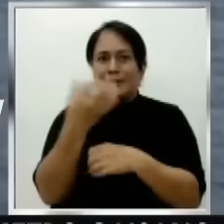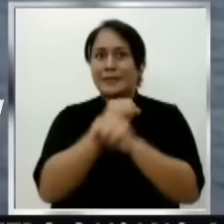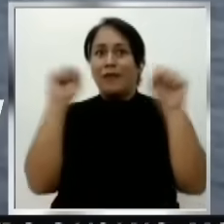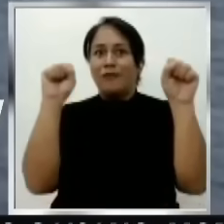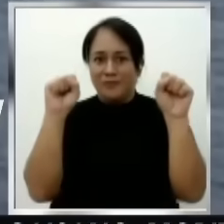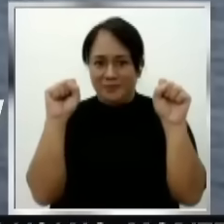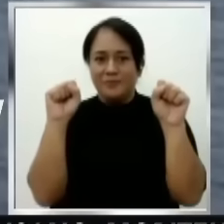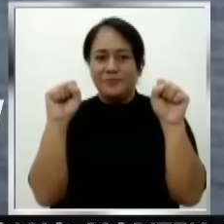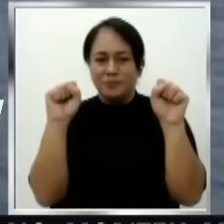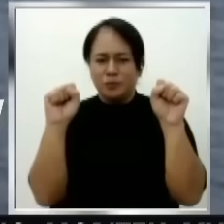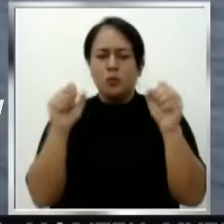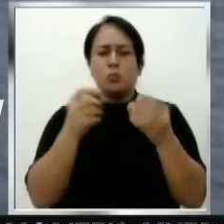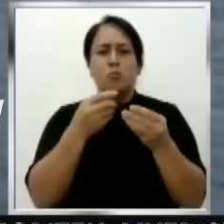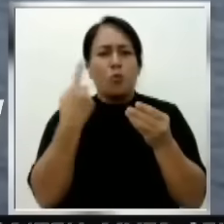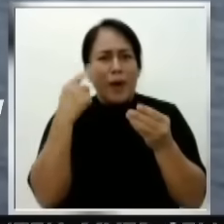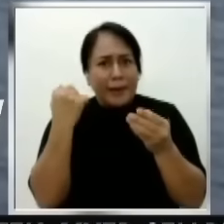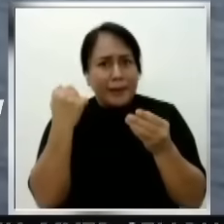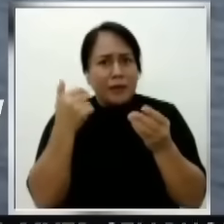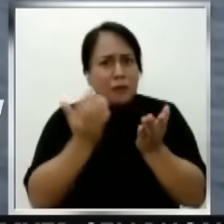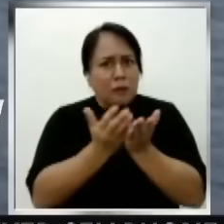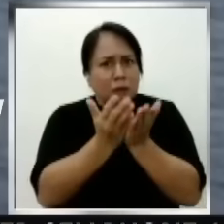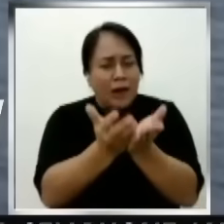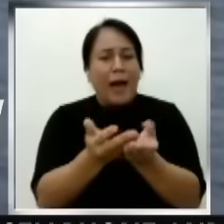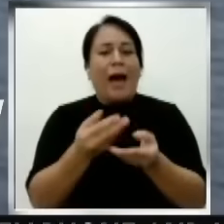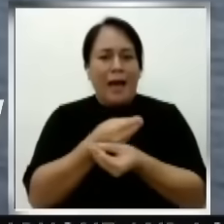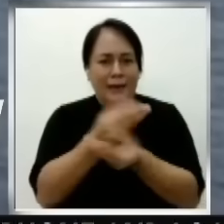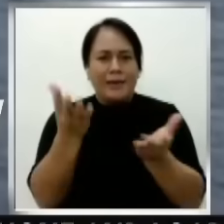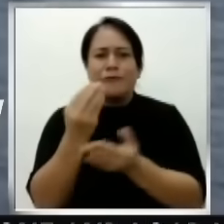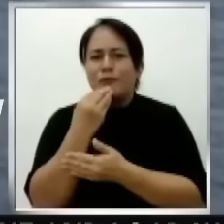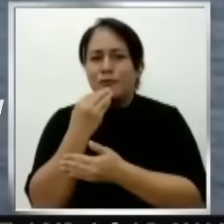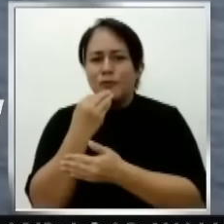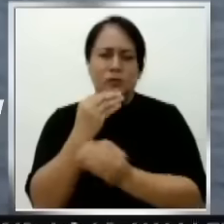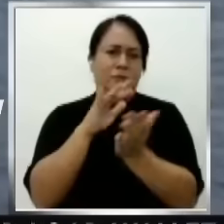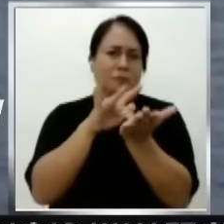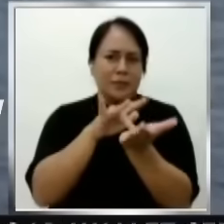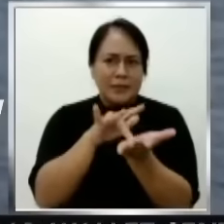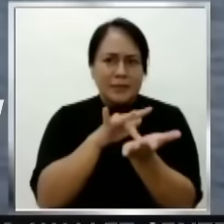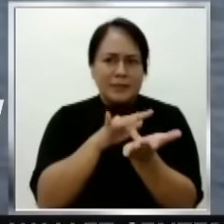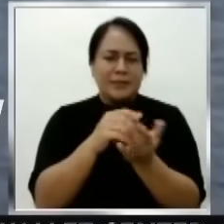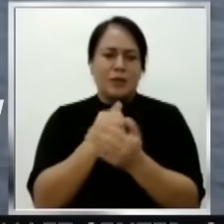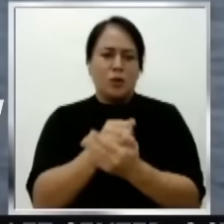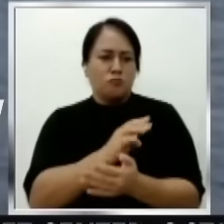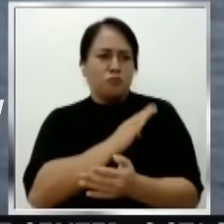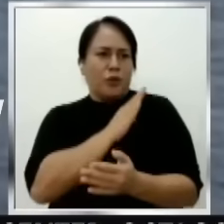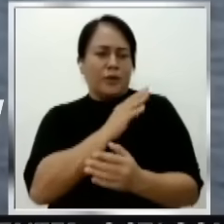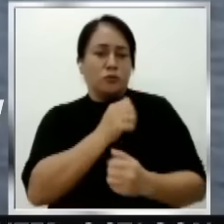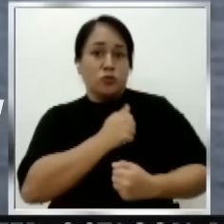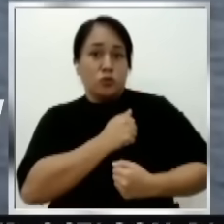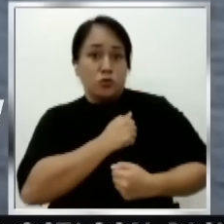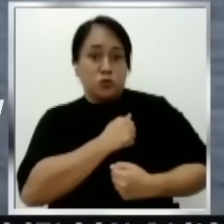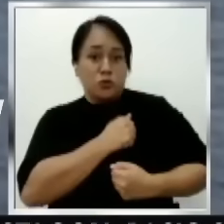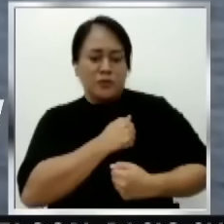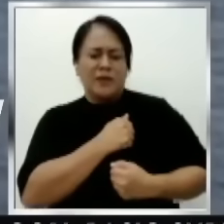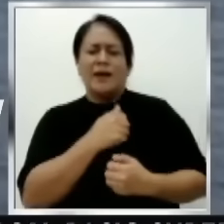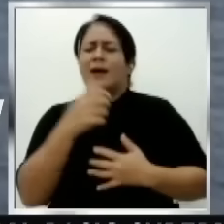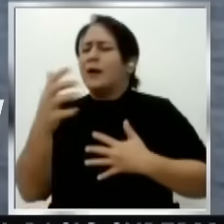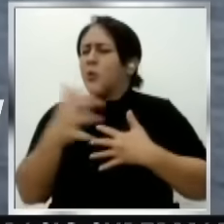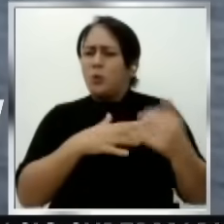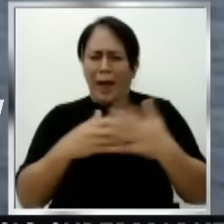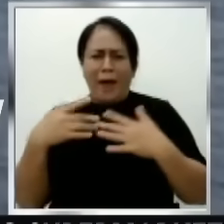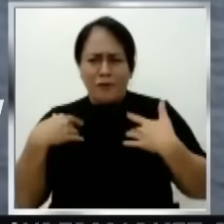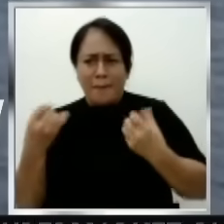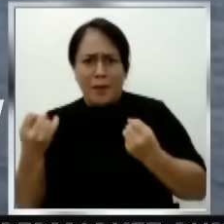provide food and medicine for our brave soldiers despite the threats coming